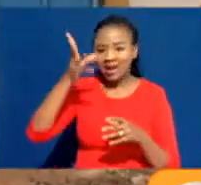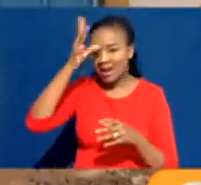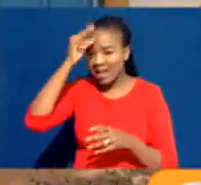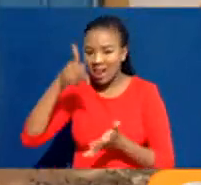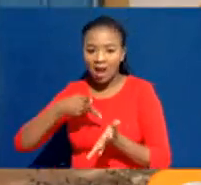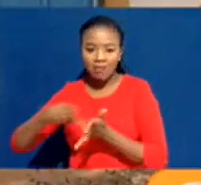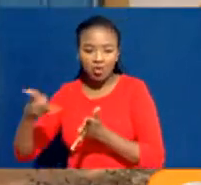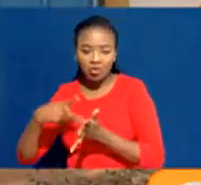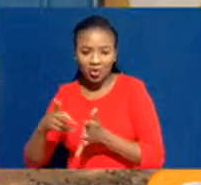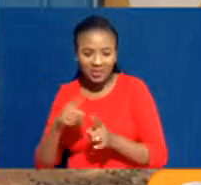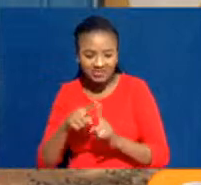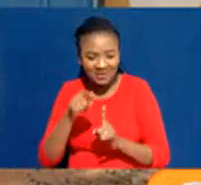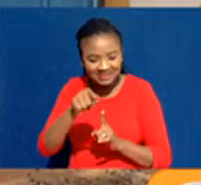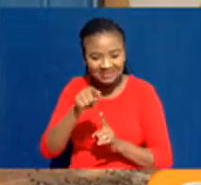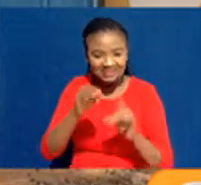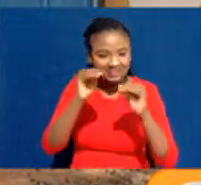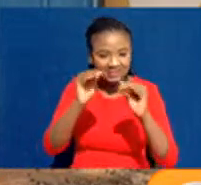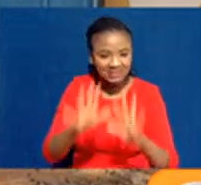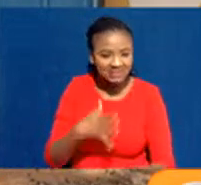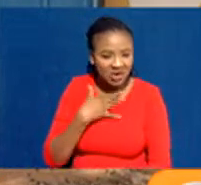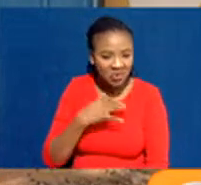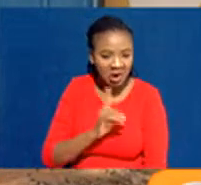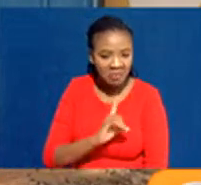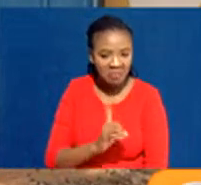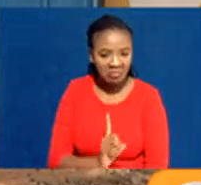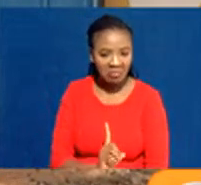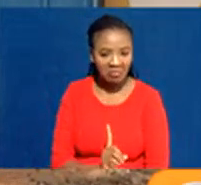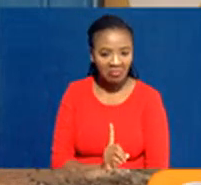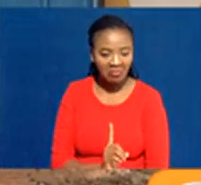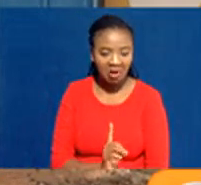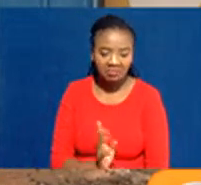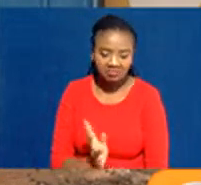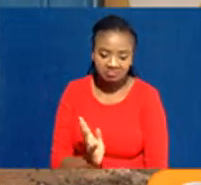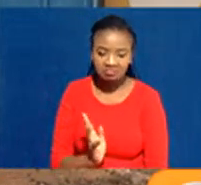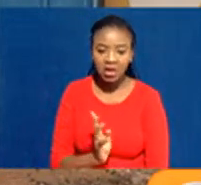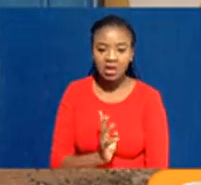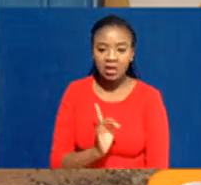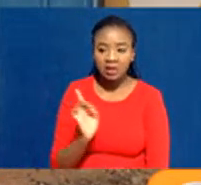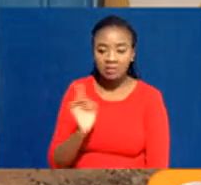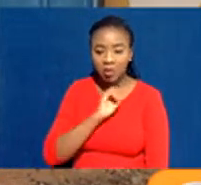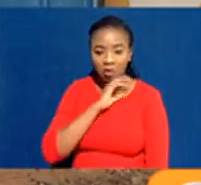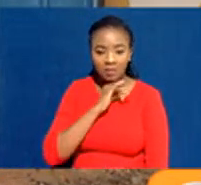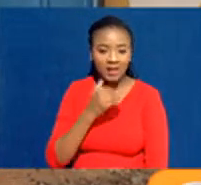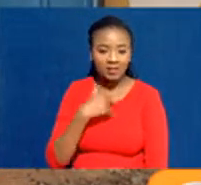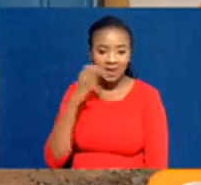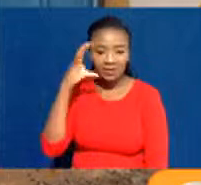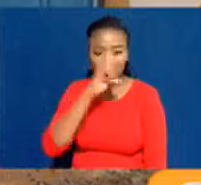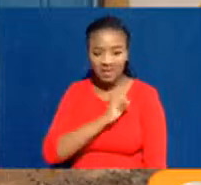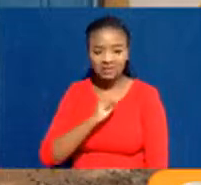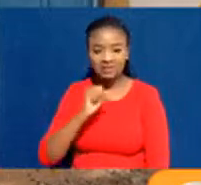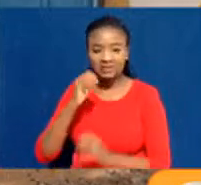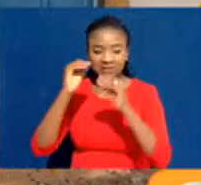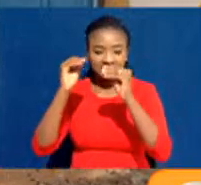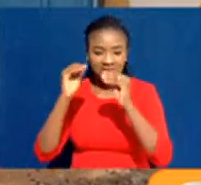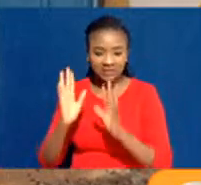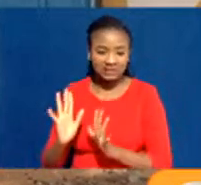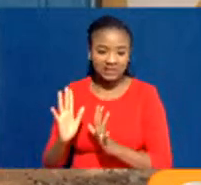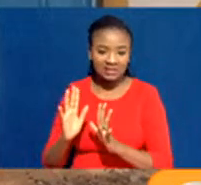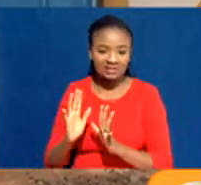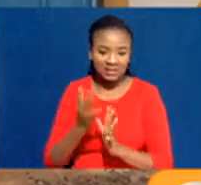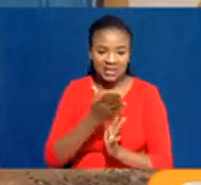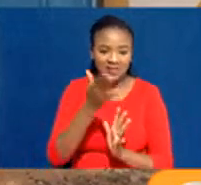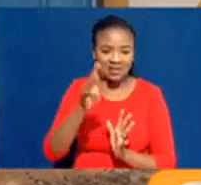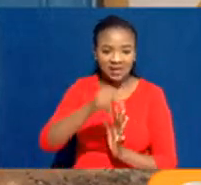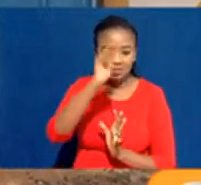Huku wakazi maeneo la kaskazini mashariki wakilalamikia uhaba ya walimu, chuo cha mafunzo ya walimu iliyoko kaunti ya Garissa imefungwa